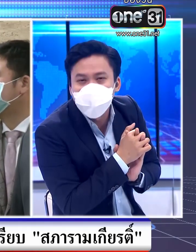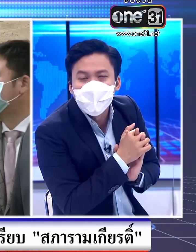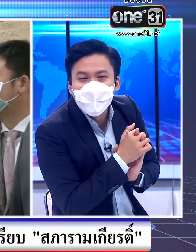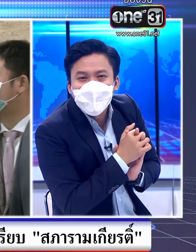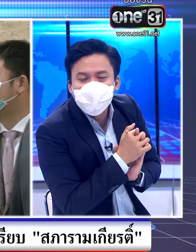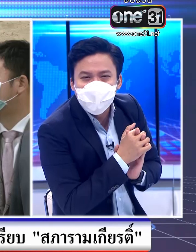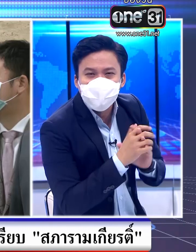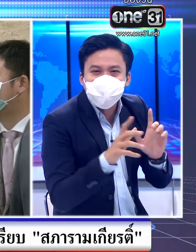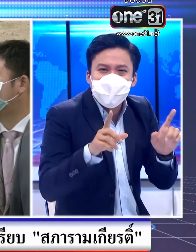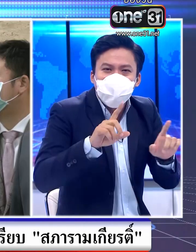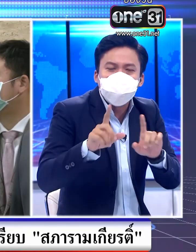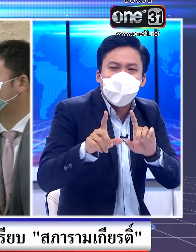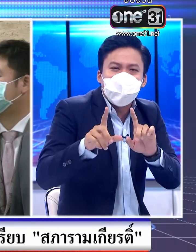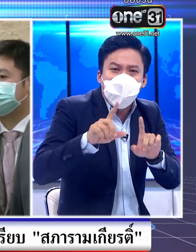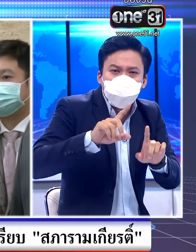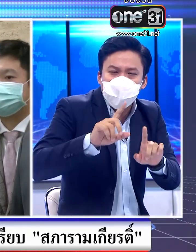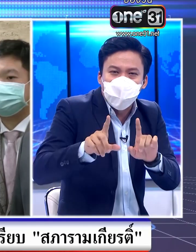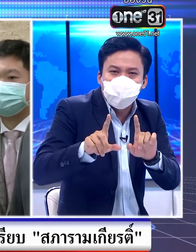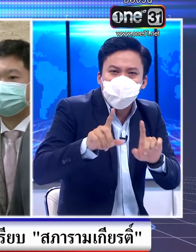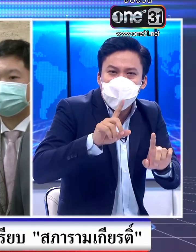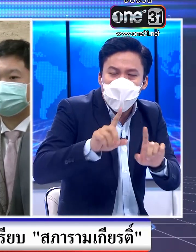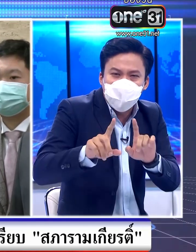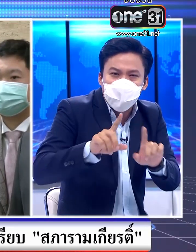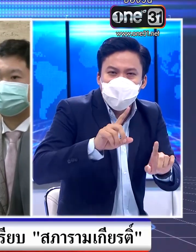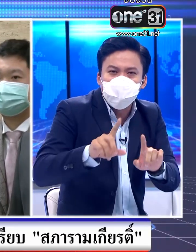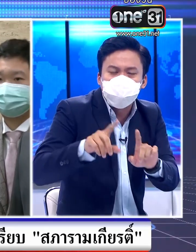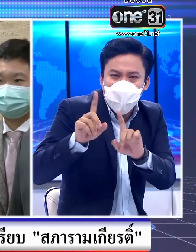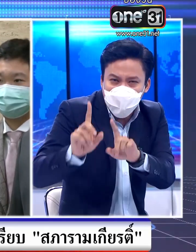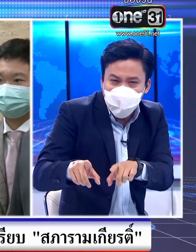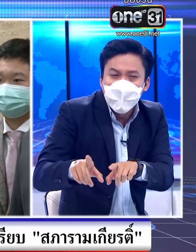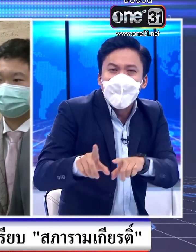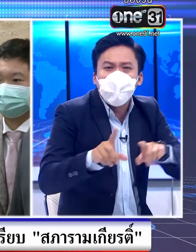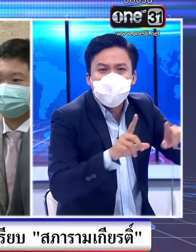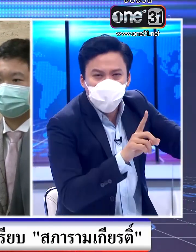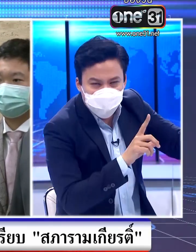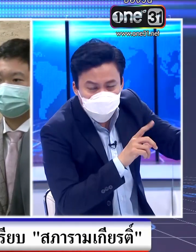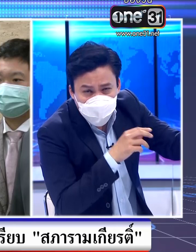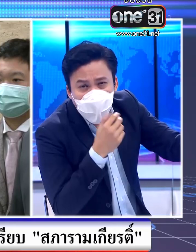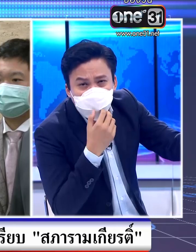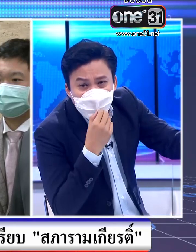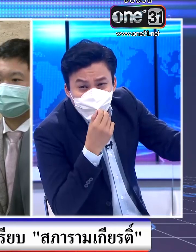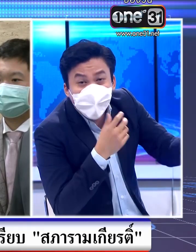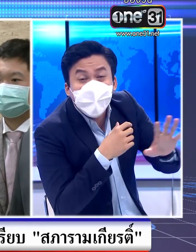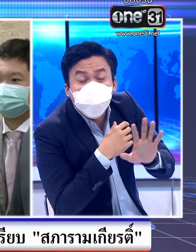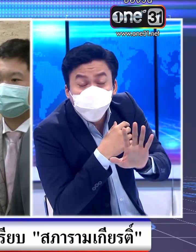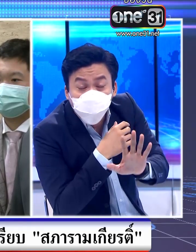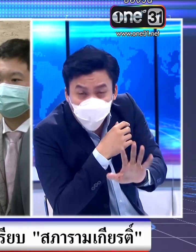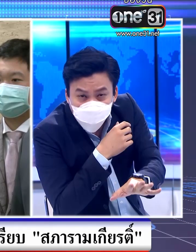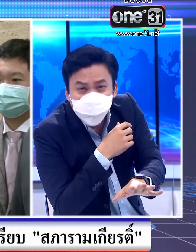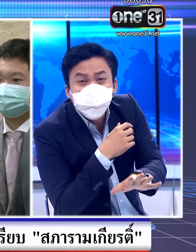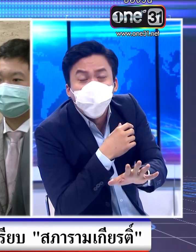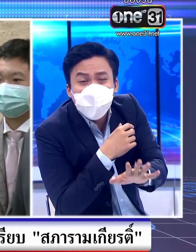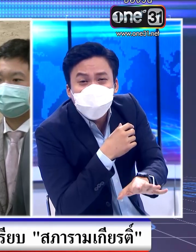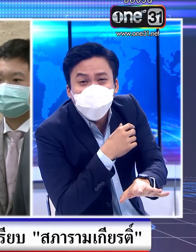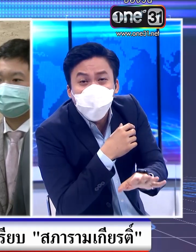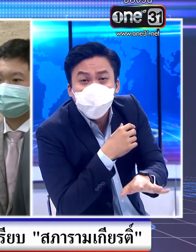ณฐ์นะครับแล้วก็เกิดศึกแย่งชิงกันในบางช่วงบางตอนของมหากาพย์รามเกียรติ์ด้วยสุดท้ายเนี่ยก็ไปอยู่กับทางพระรามคุ้น